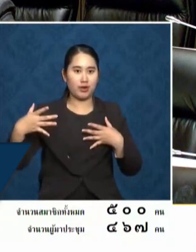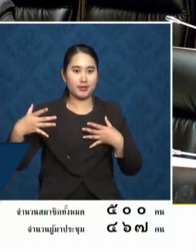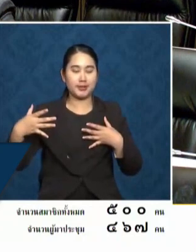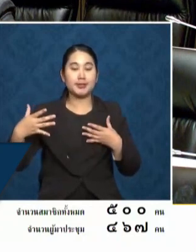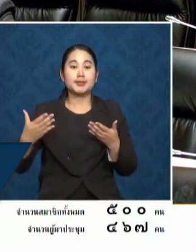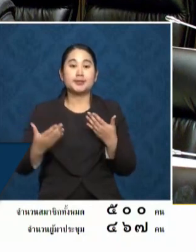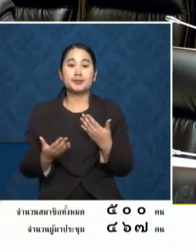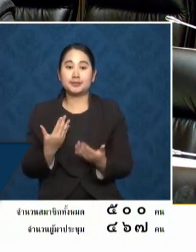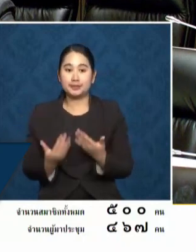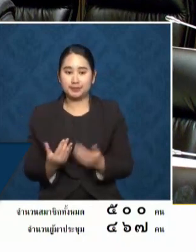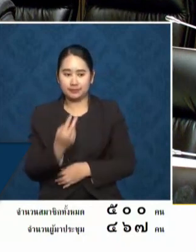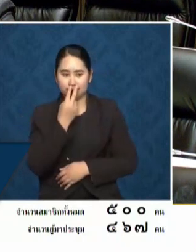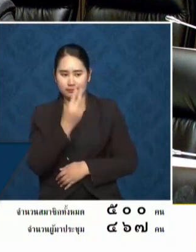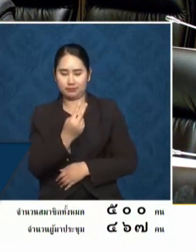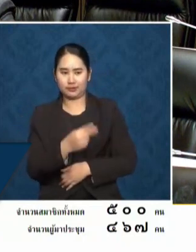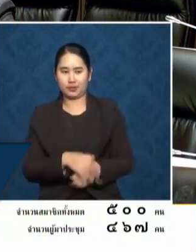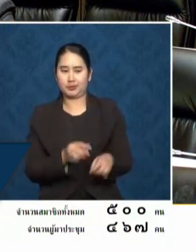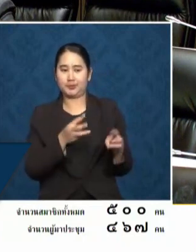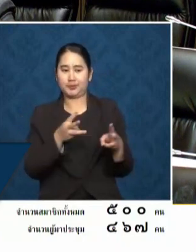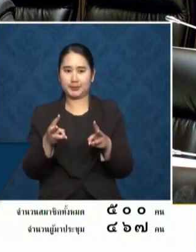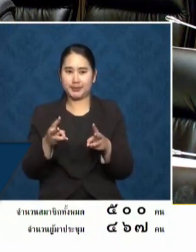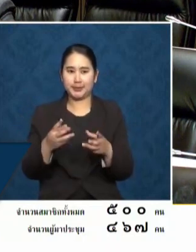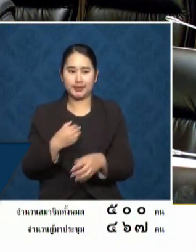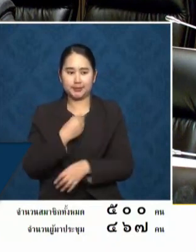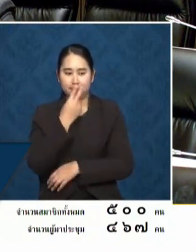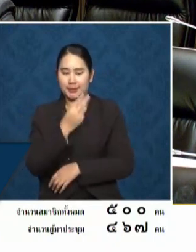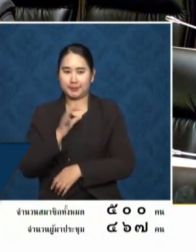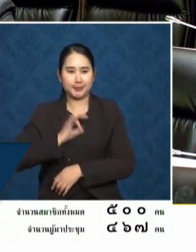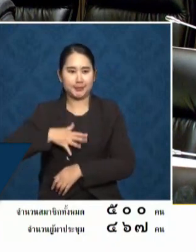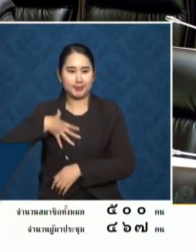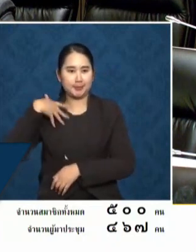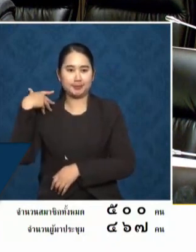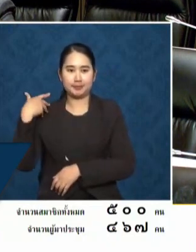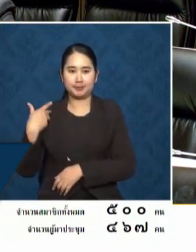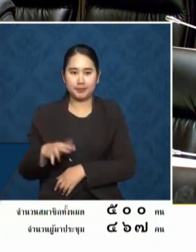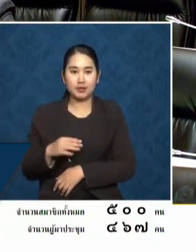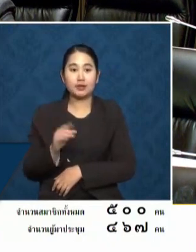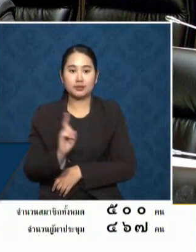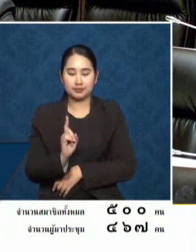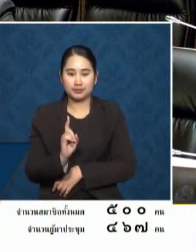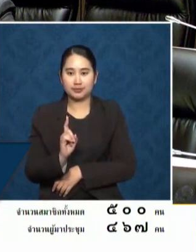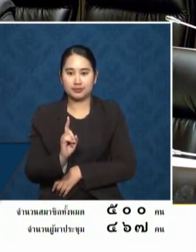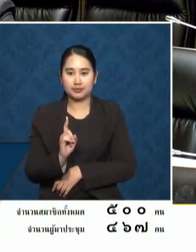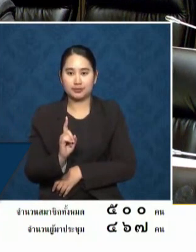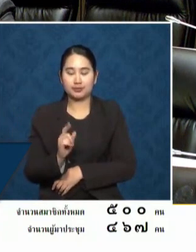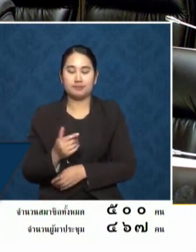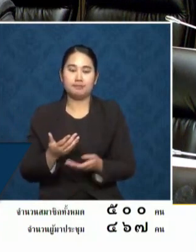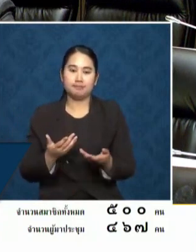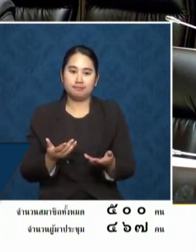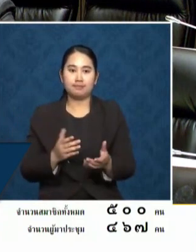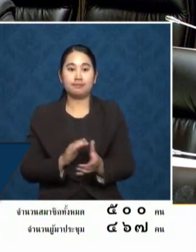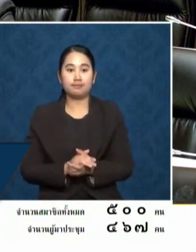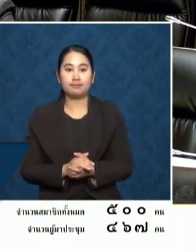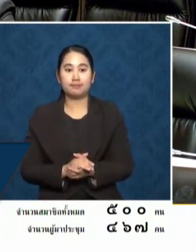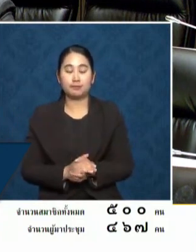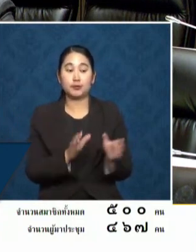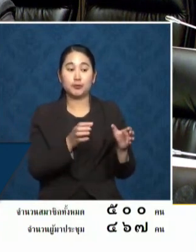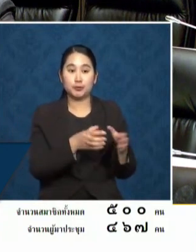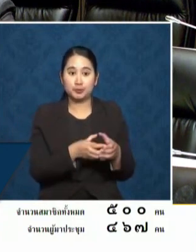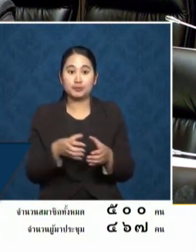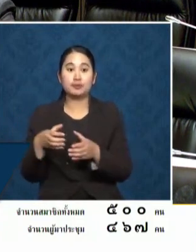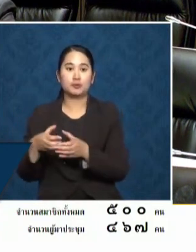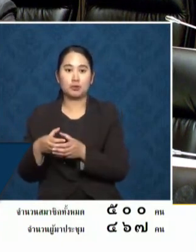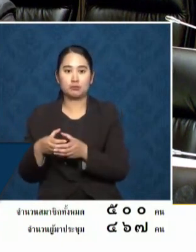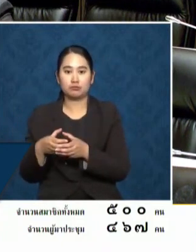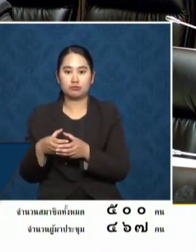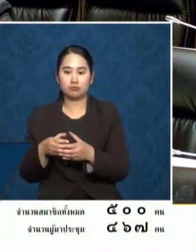หรือไม่ว่าเราจะเห็นใครก็ตามใช้วิธีในการแสดงออกที่เรามองว่าไม่เหมาะไม่เหมาะสมแค่ไหนเราทุกคนนั้นทุกฝ่ายจะ